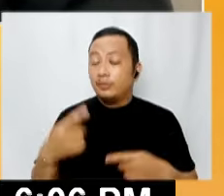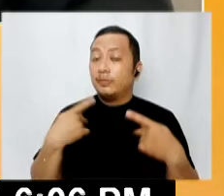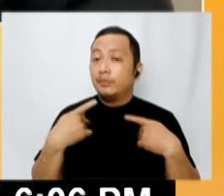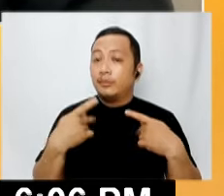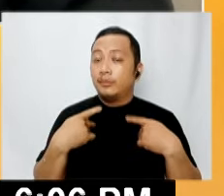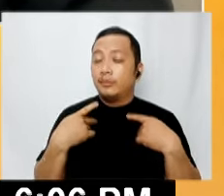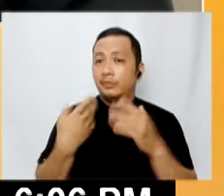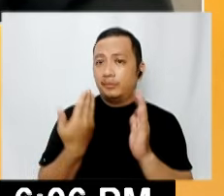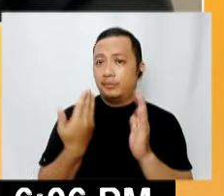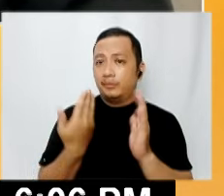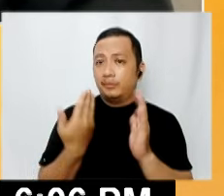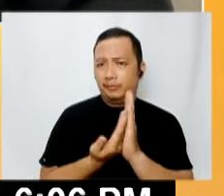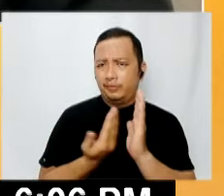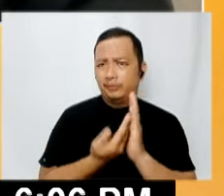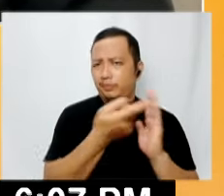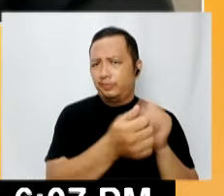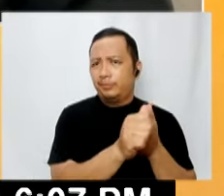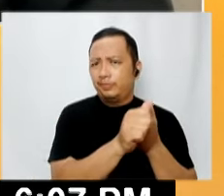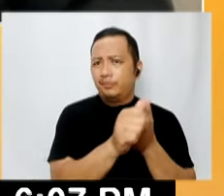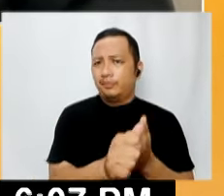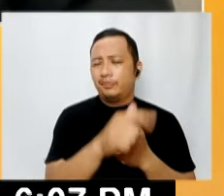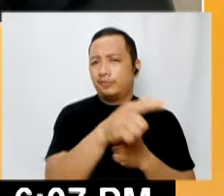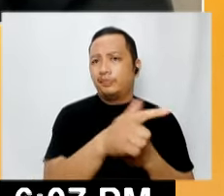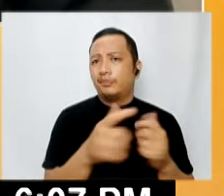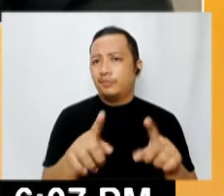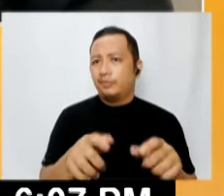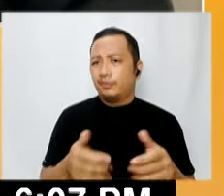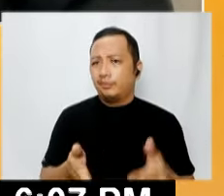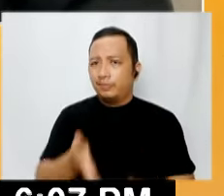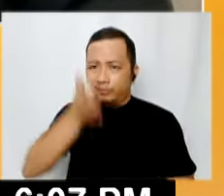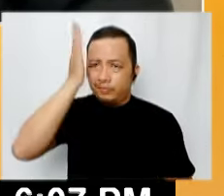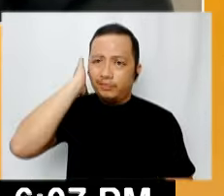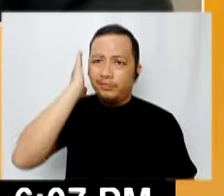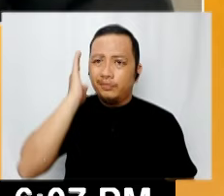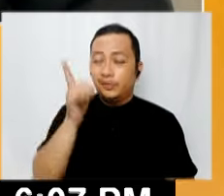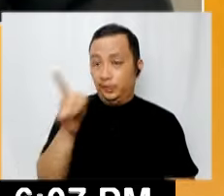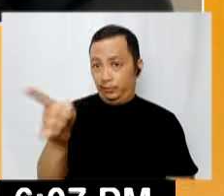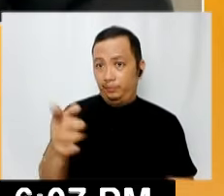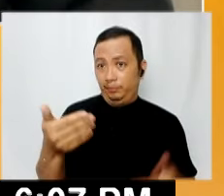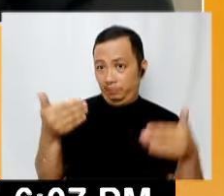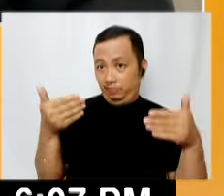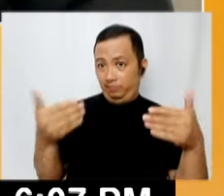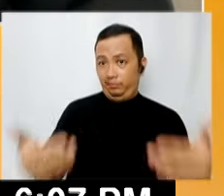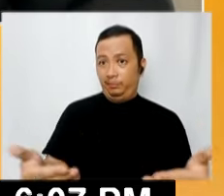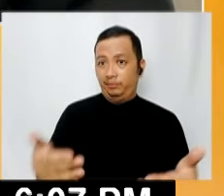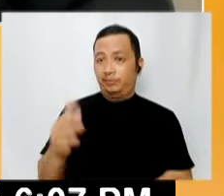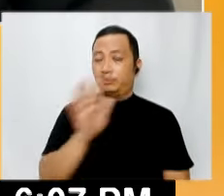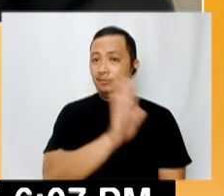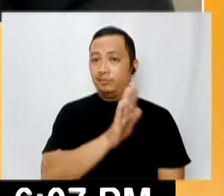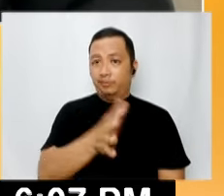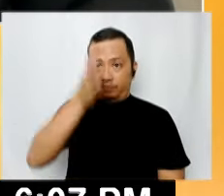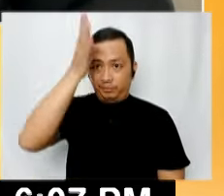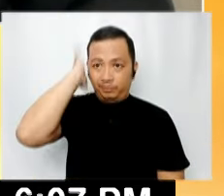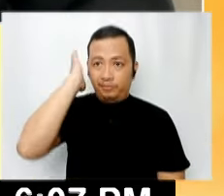VP para humamon ng ganoon at kayo rin ba game sa hamon niya para sa isang televised drug